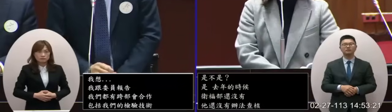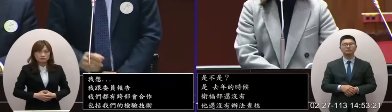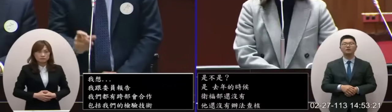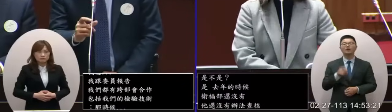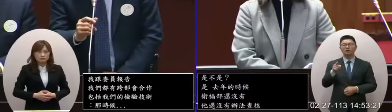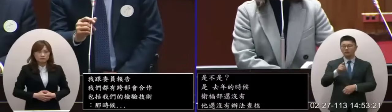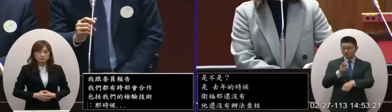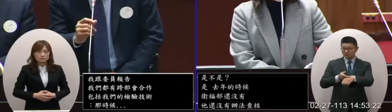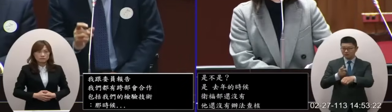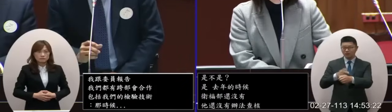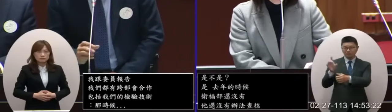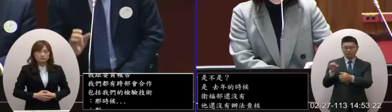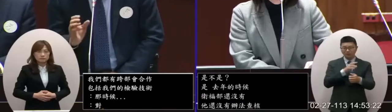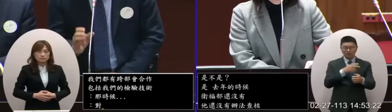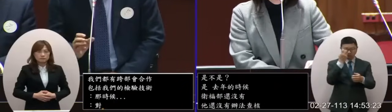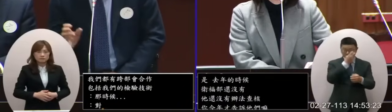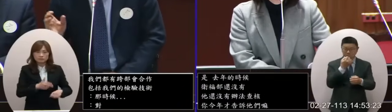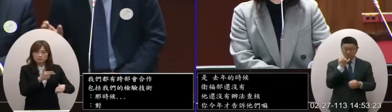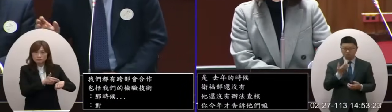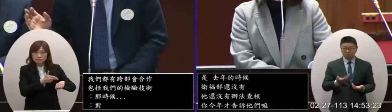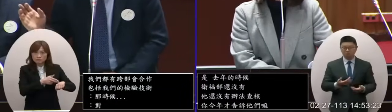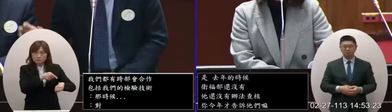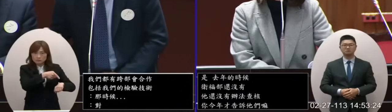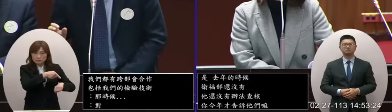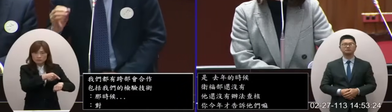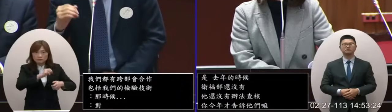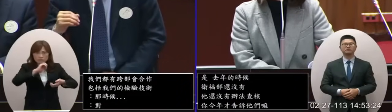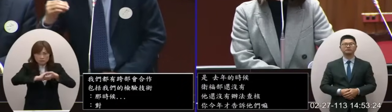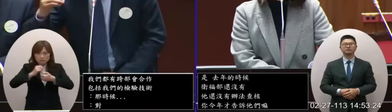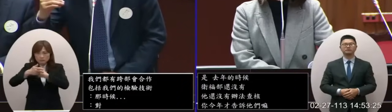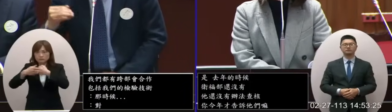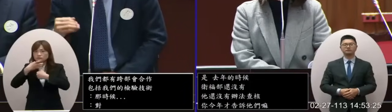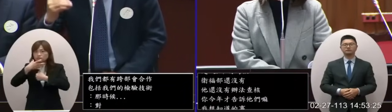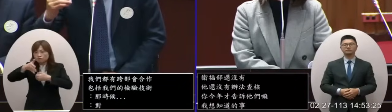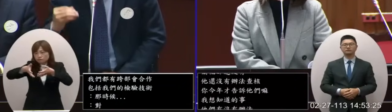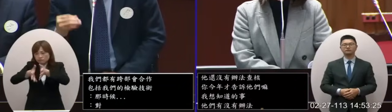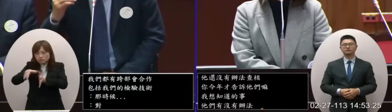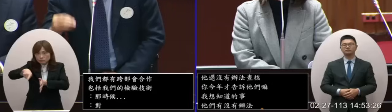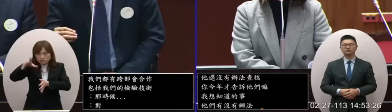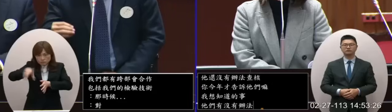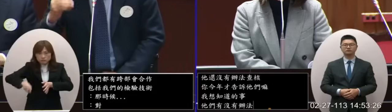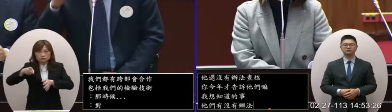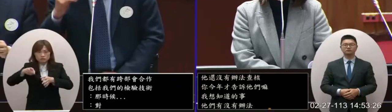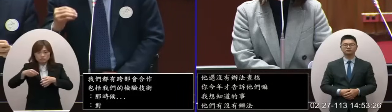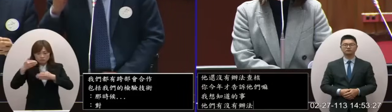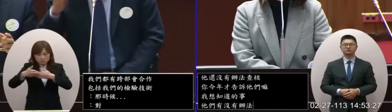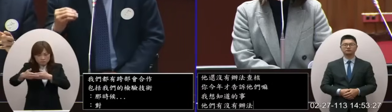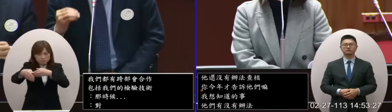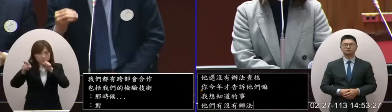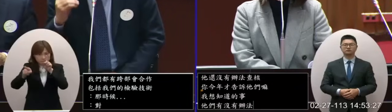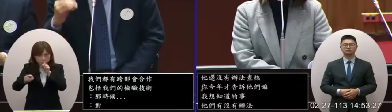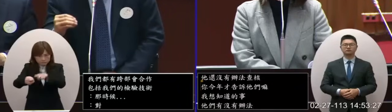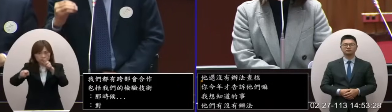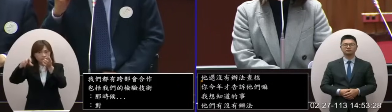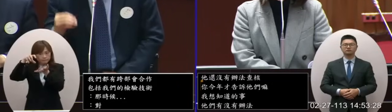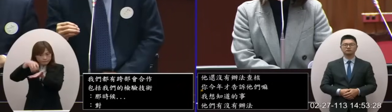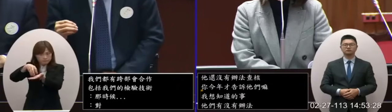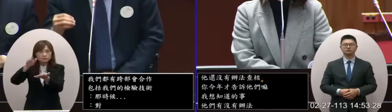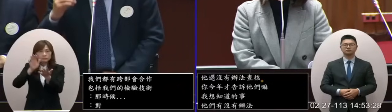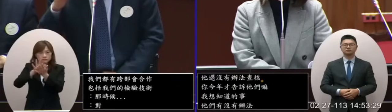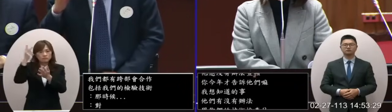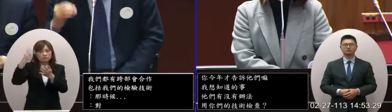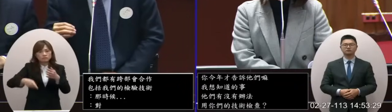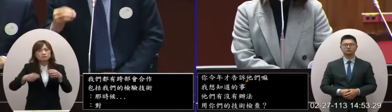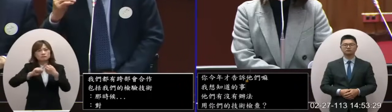你们的技术检测。 没有，我们的技术一定要经过卫福部这边经过一个程序认可以后，就变成一个公告的法定的